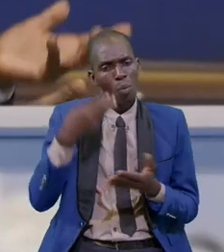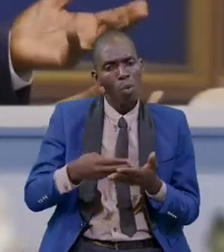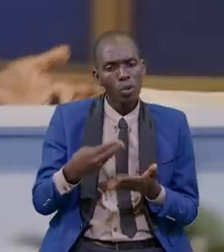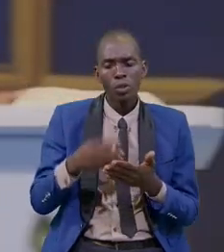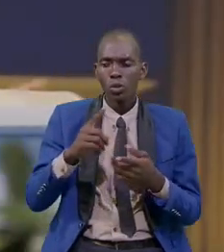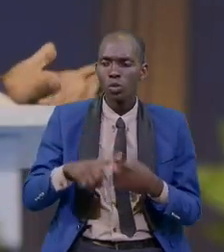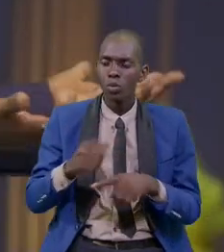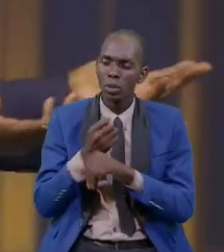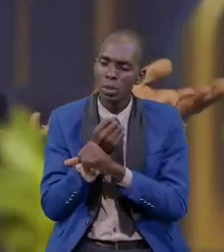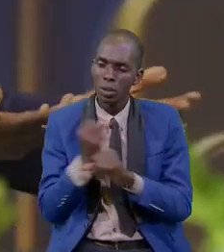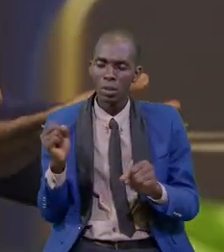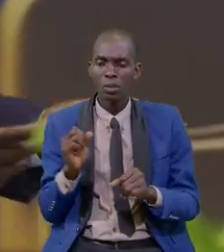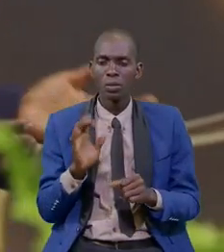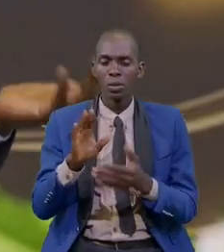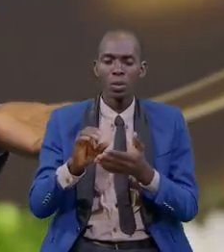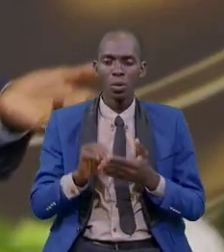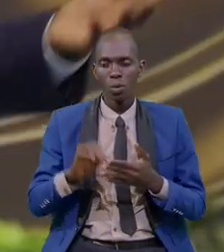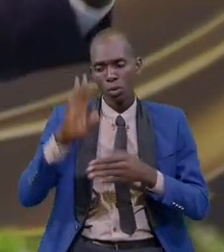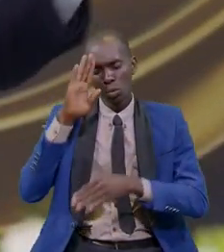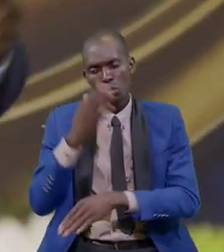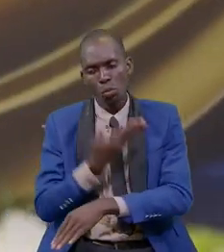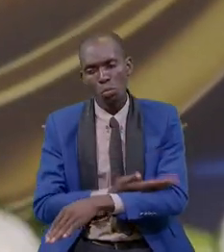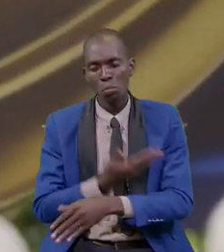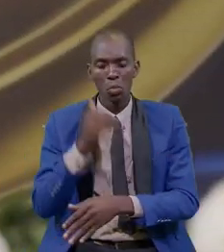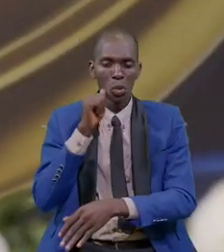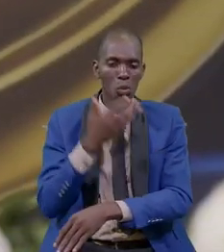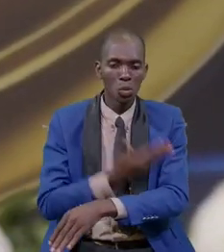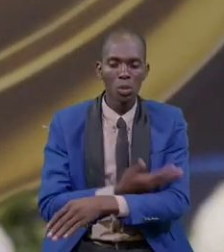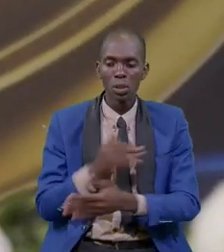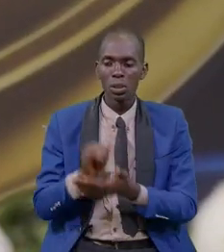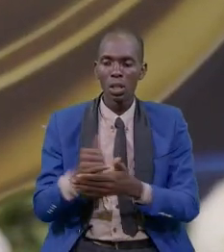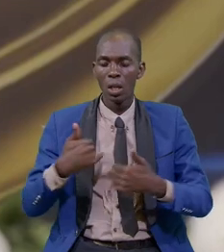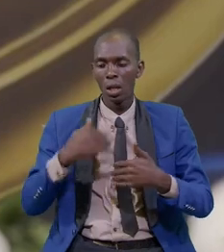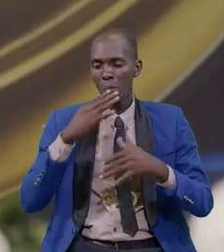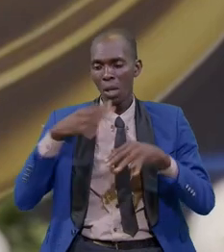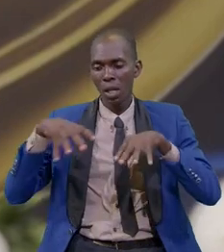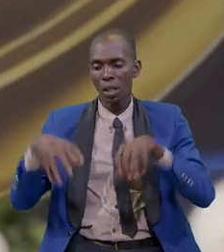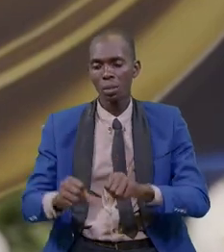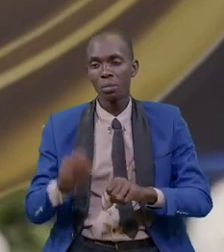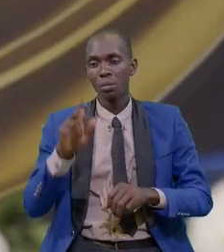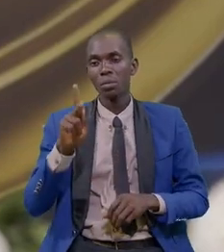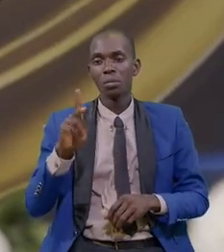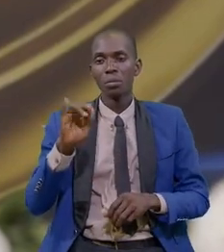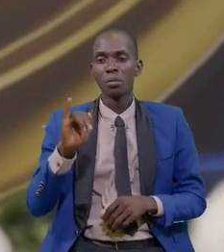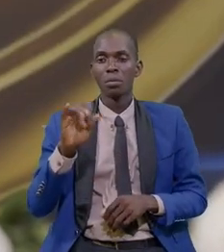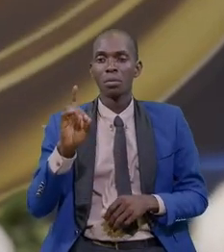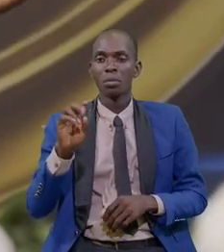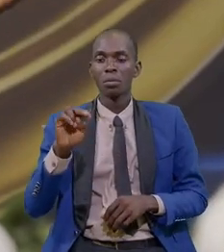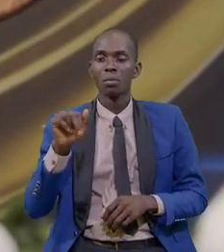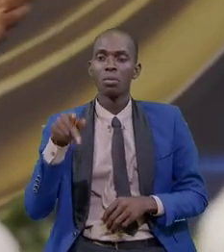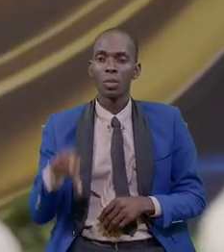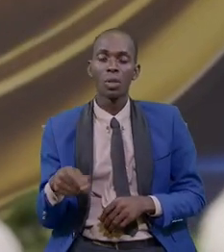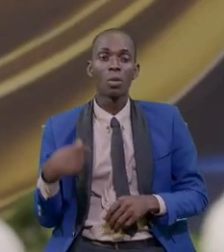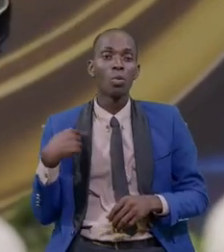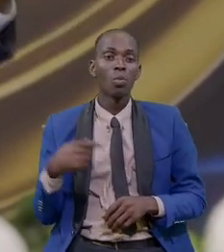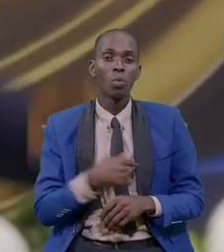la rançon, pour payer la rançon pour nos enfants, nos filles et nos garçons. Nous avons entendu à propos de ça. Cela ne vous a